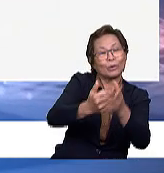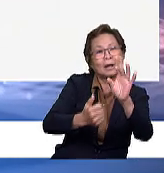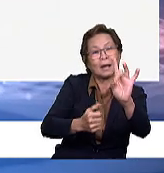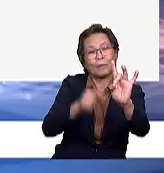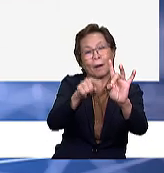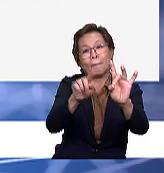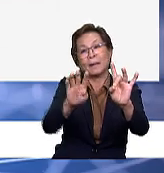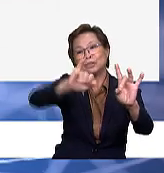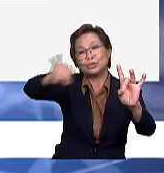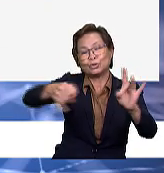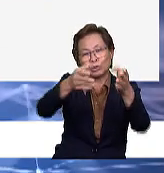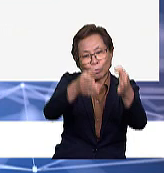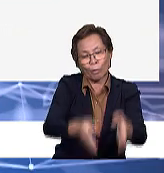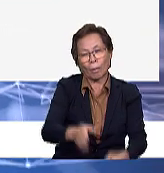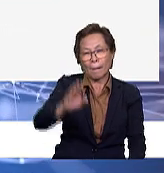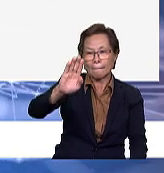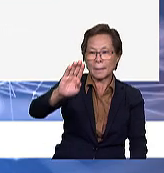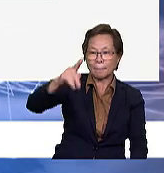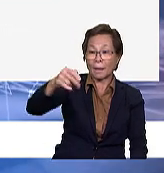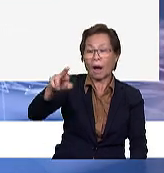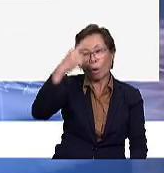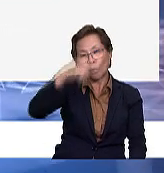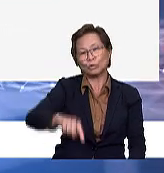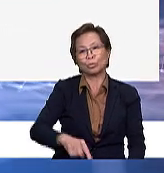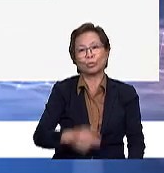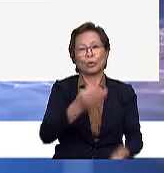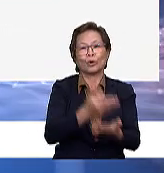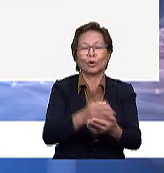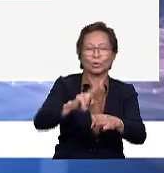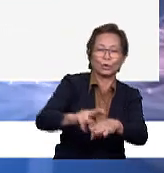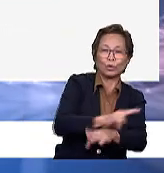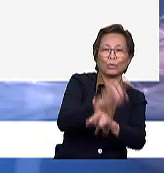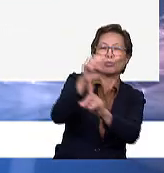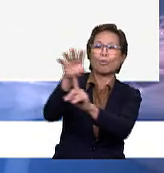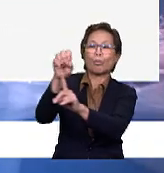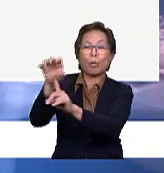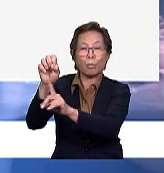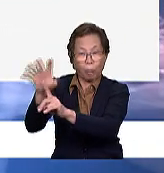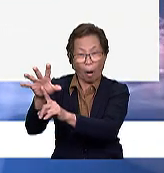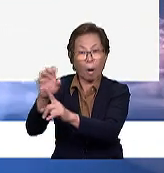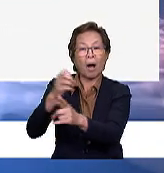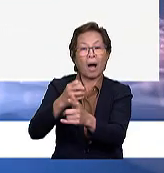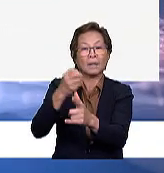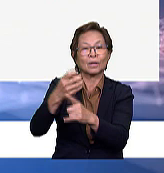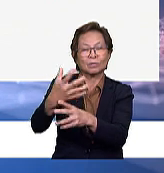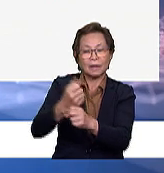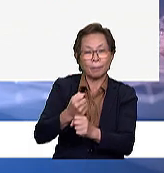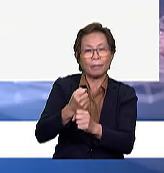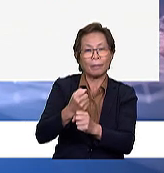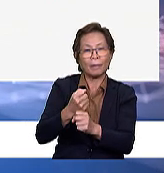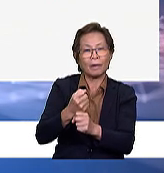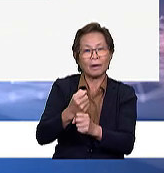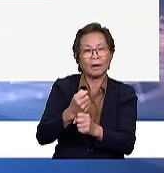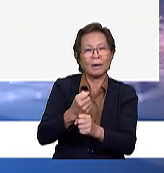804 juta Prima BPR untuk melanggan kematan telekomunikasi ataupun mendapatkan